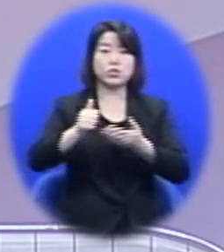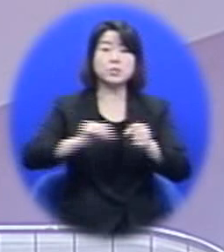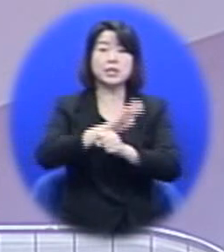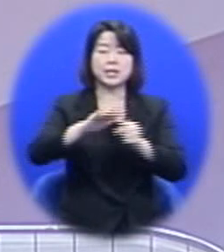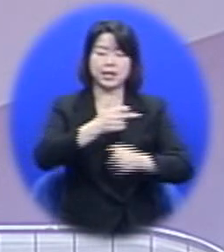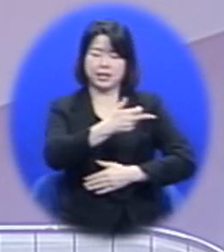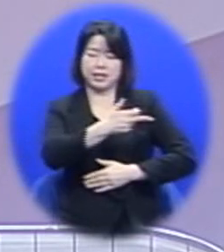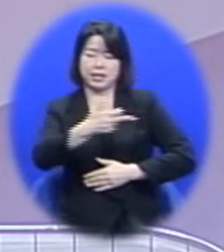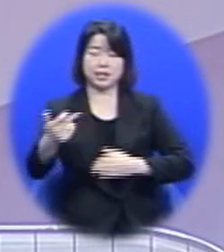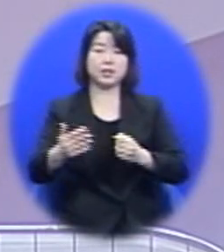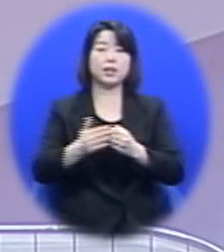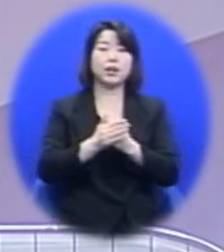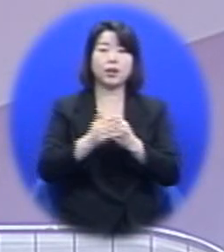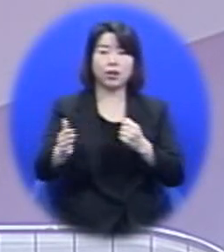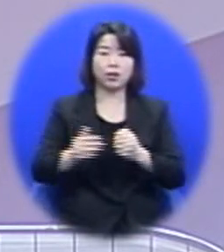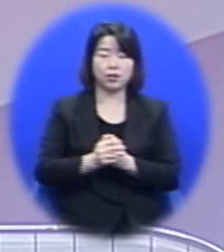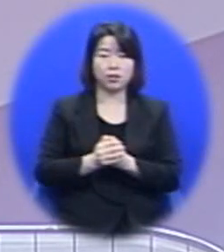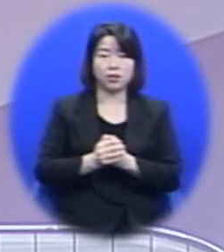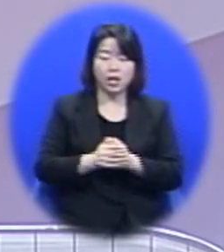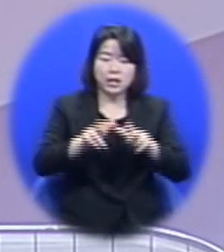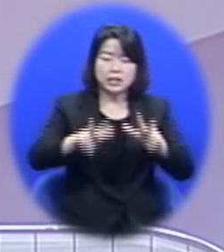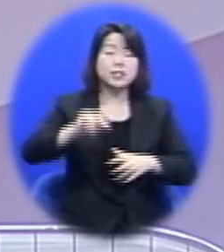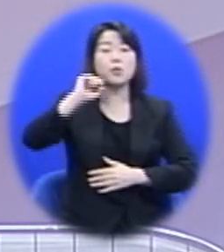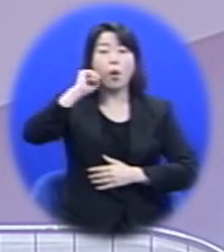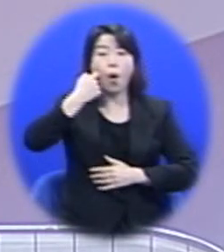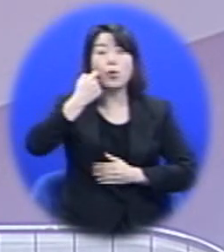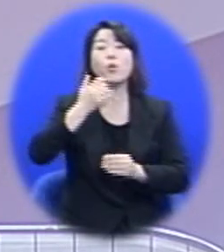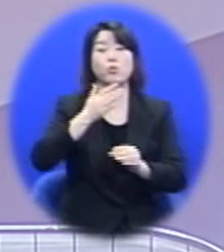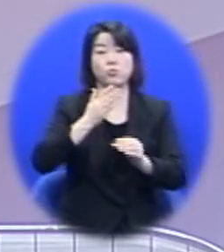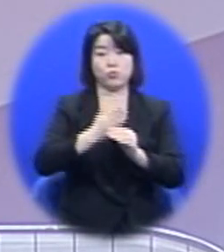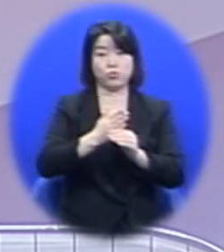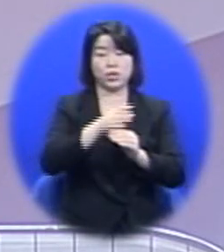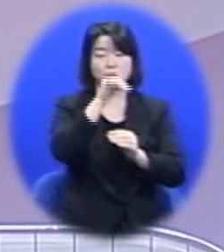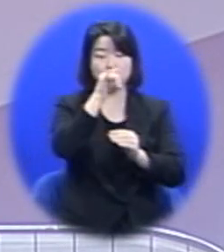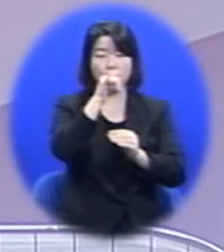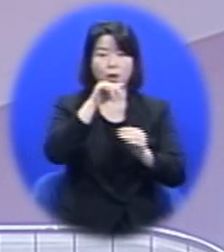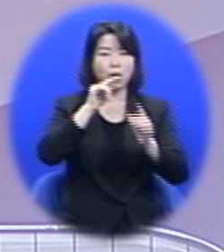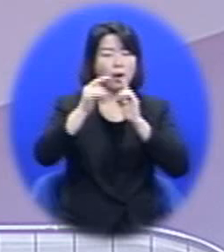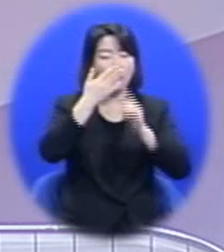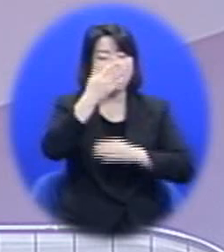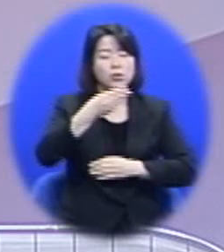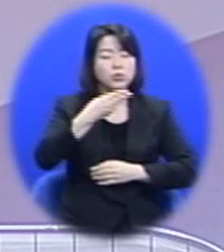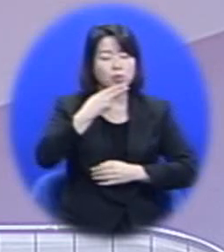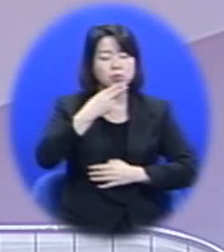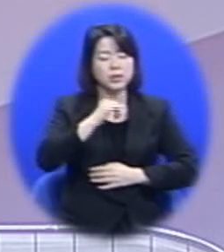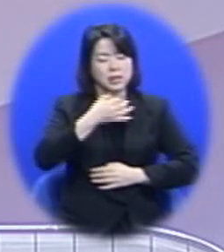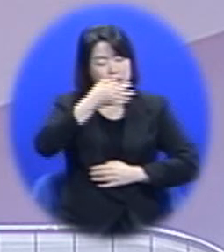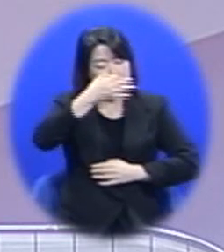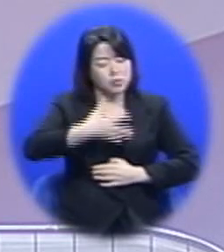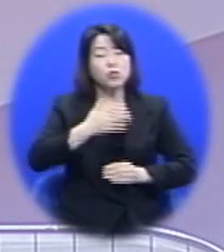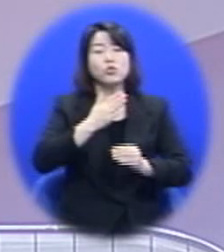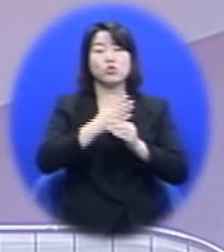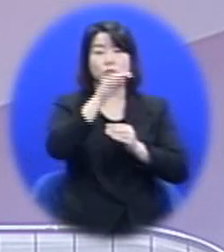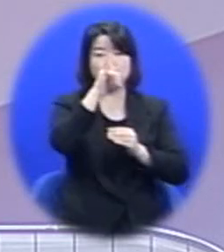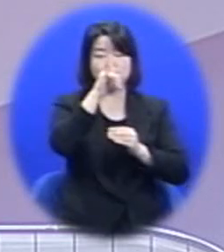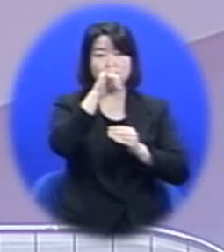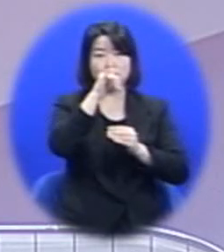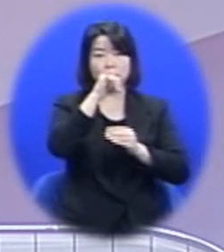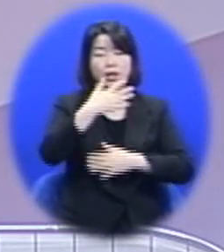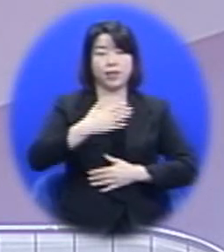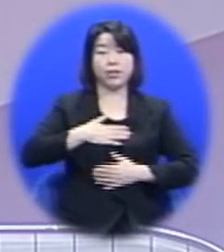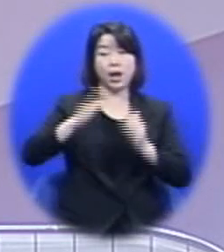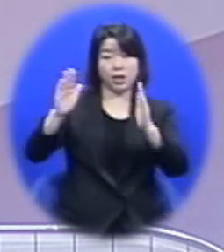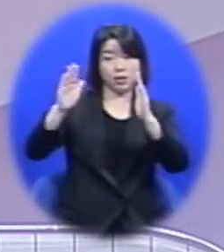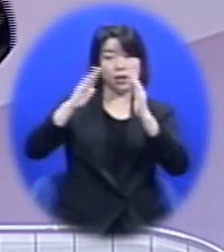크시니, 아 지금 어려운데 말이에요. 말할 수 없이 지금 공궁 가운데 빠졌는데 나를